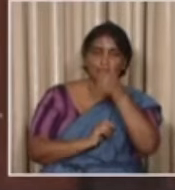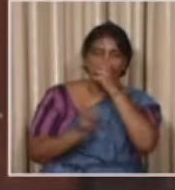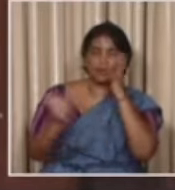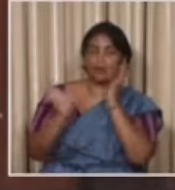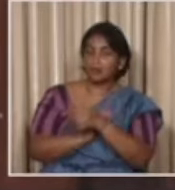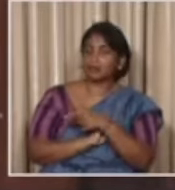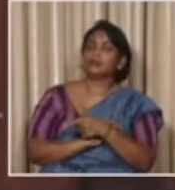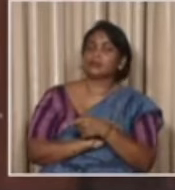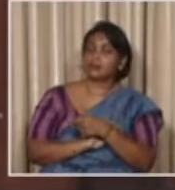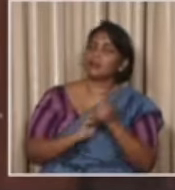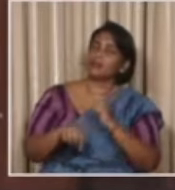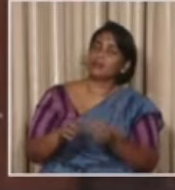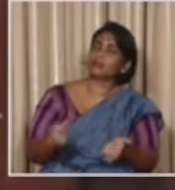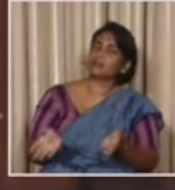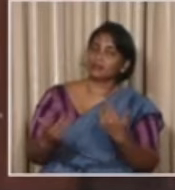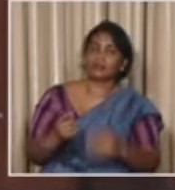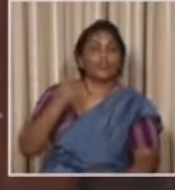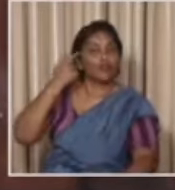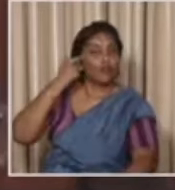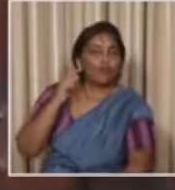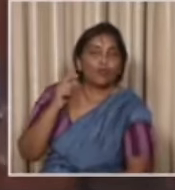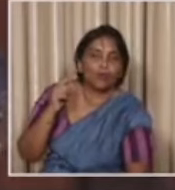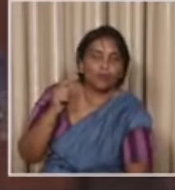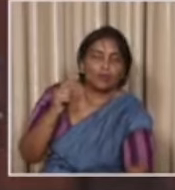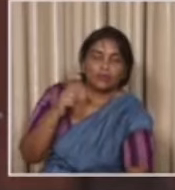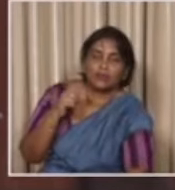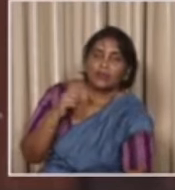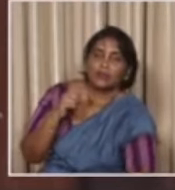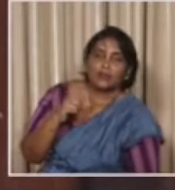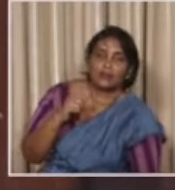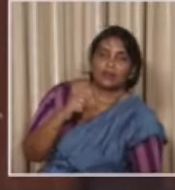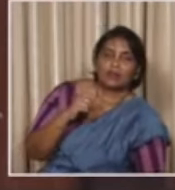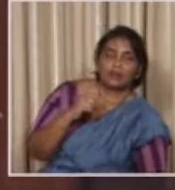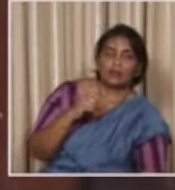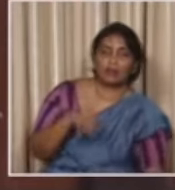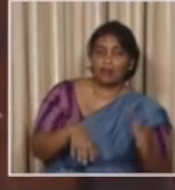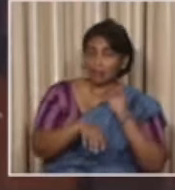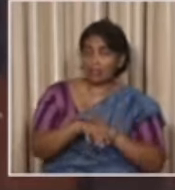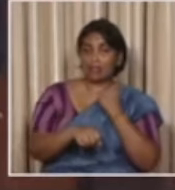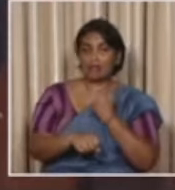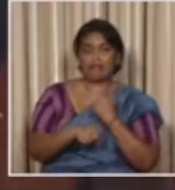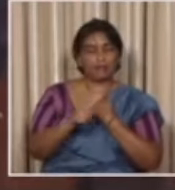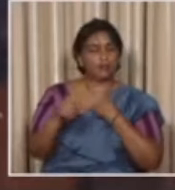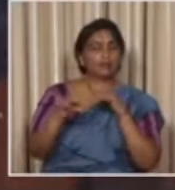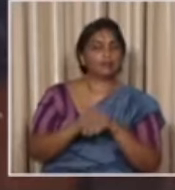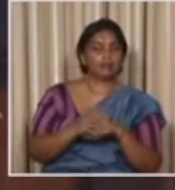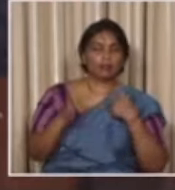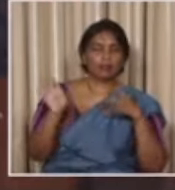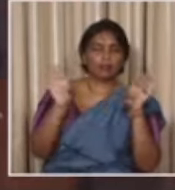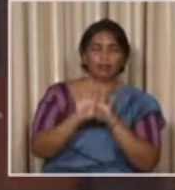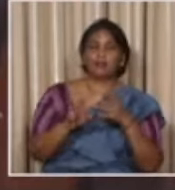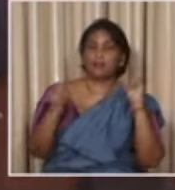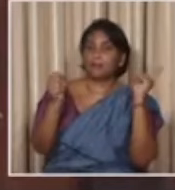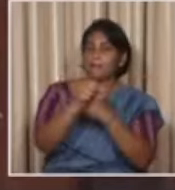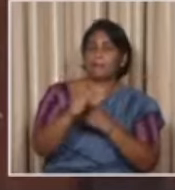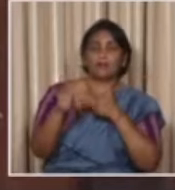මේගොල්ලන් මංකොල්ල කණේ වලට ඉඩ දෙනවා. ඒකයි මේගොල්ලන් අහුවෙච්ච ගමන් රජයේ මැදිහත් වෙලා ඒගොල්ලන්ගේ මේ කොලේ වහන්න මෙන්න මේ මරණ